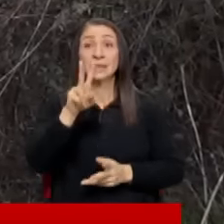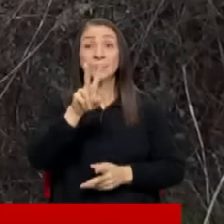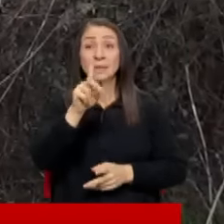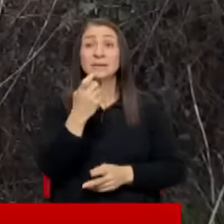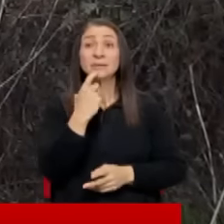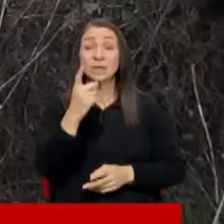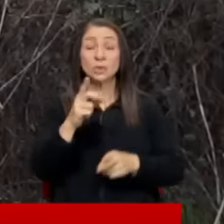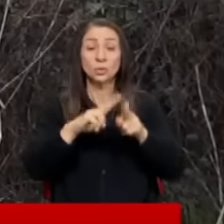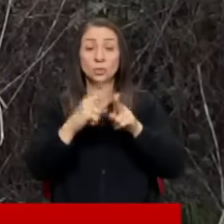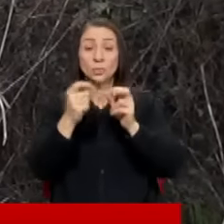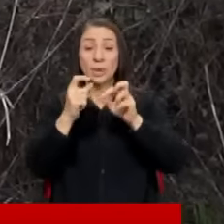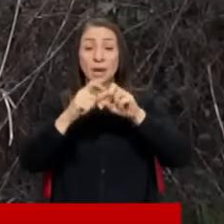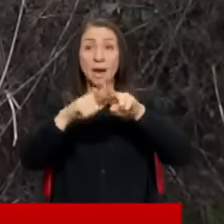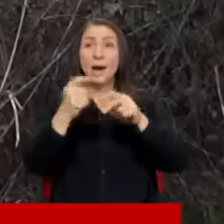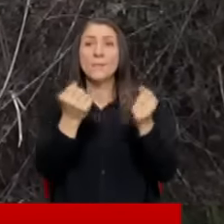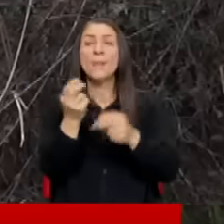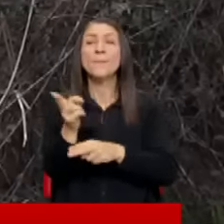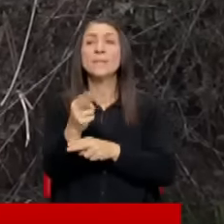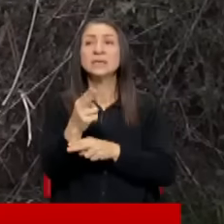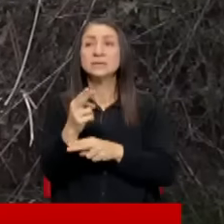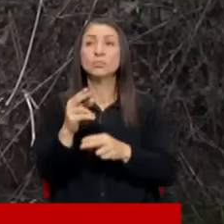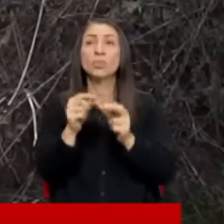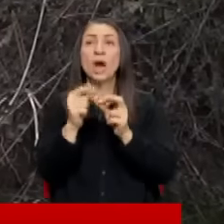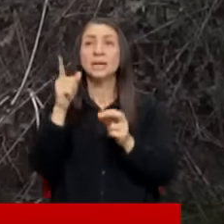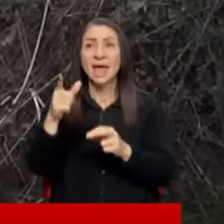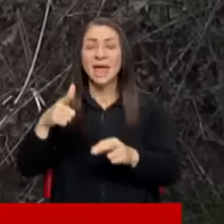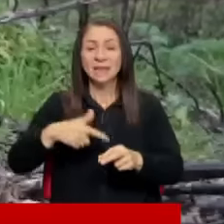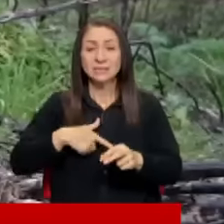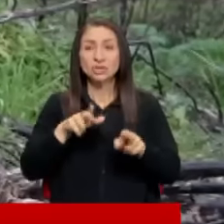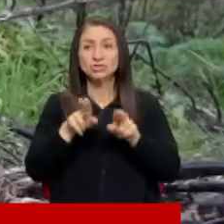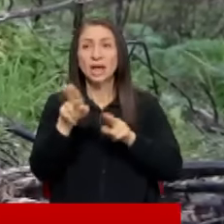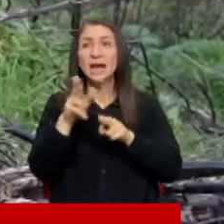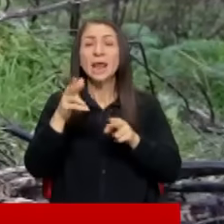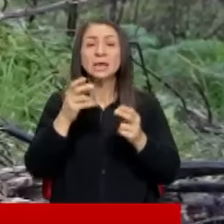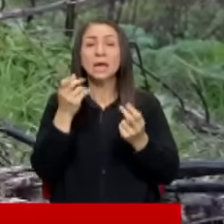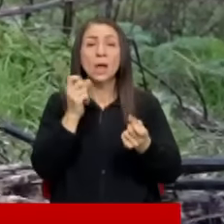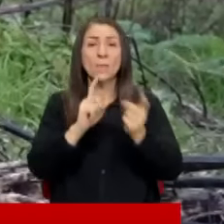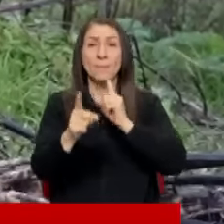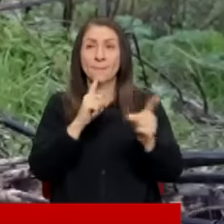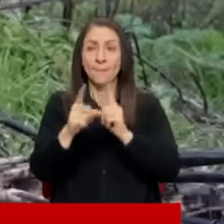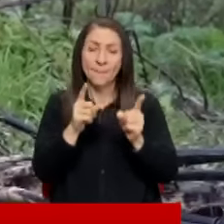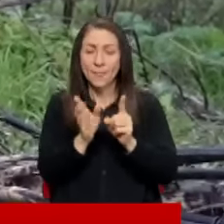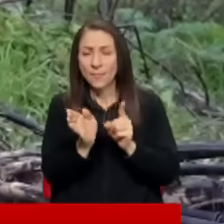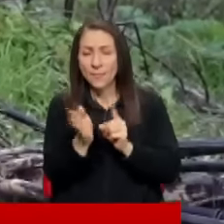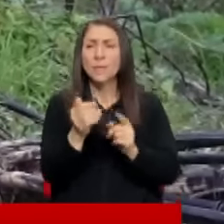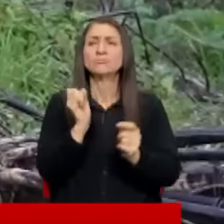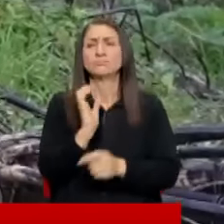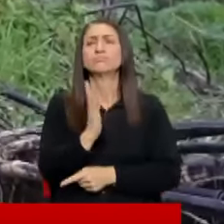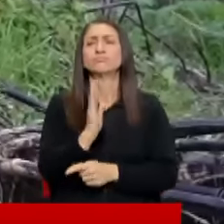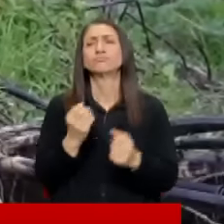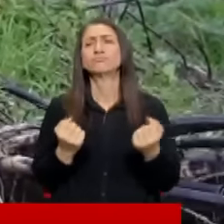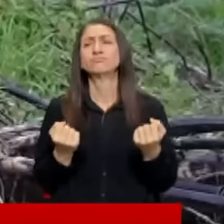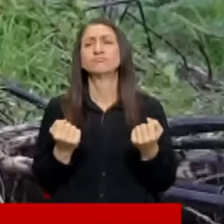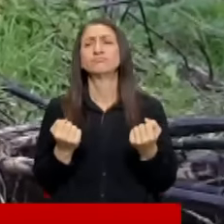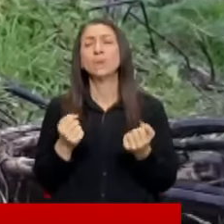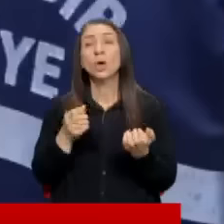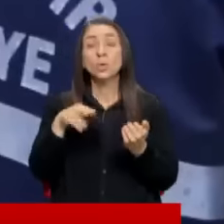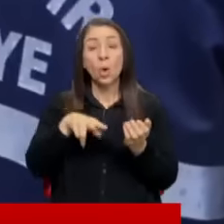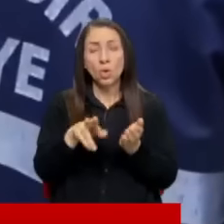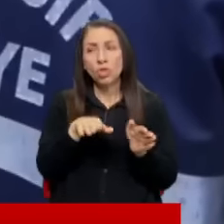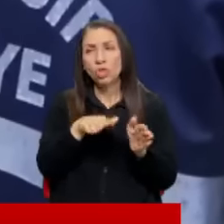21 yaşındaki Kübra G aracıyla Balıkesir Burhaniye'de İzmir Çanakkale Karayolu'nun Pelitköy kavşağında seyir halindeydi.